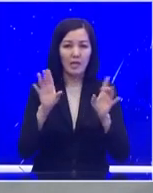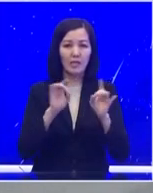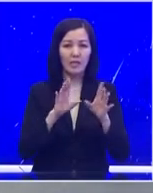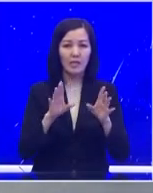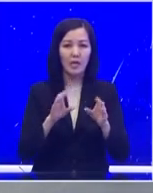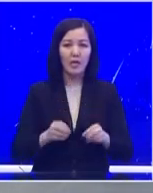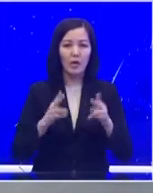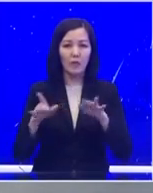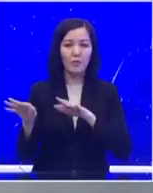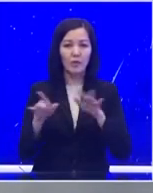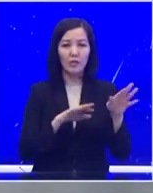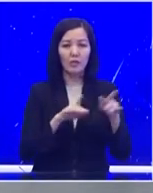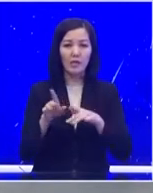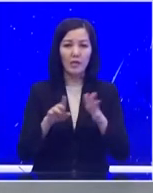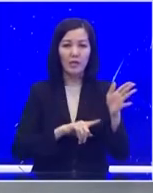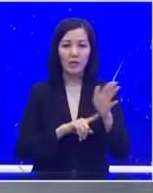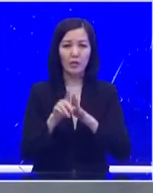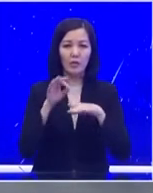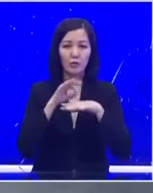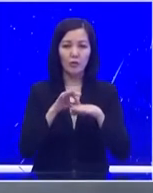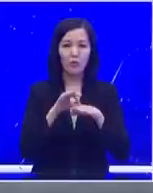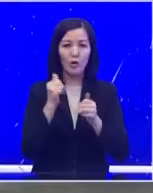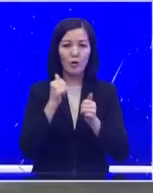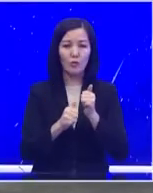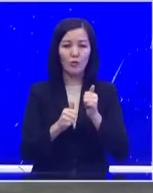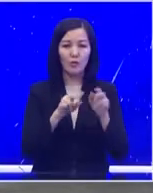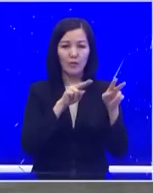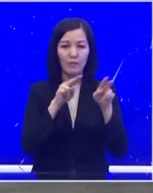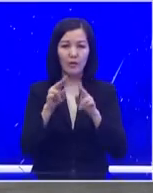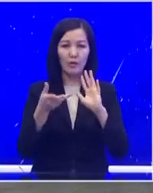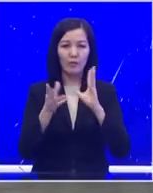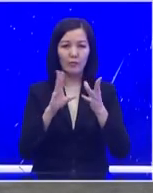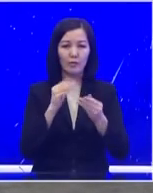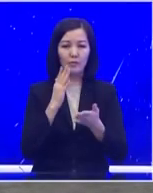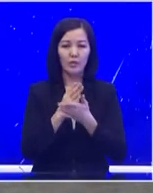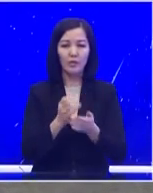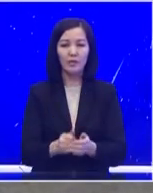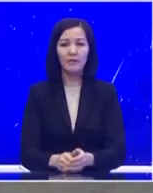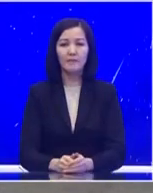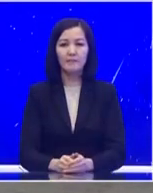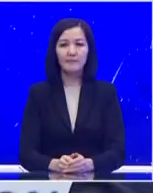шаралары қолданылып жатыр. Күн сайын мониторинг жасалып, тиісті ақпар сараланып отыр.